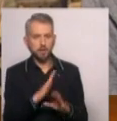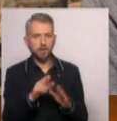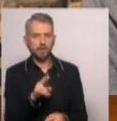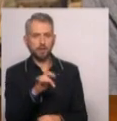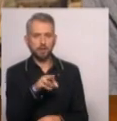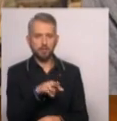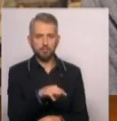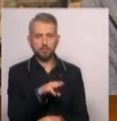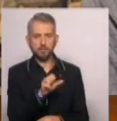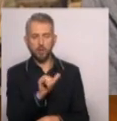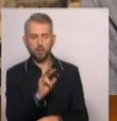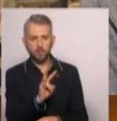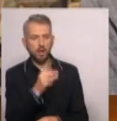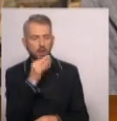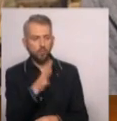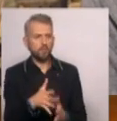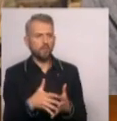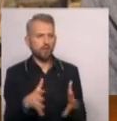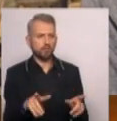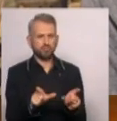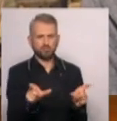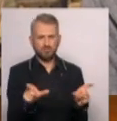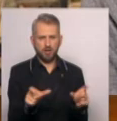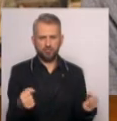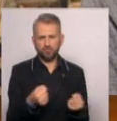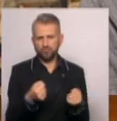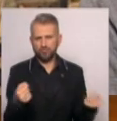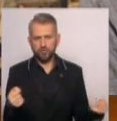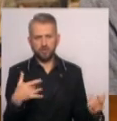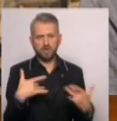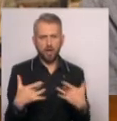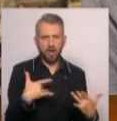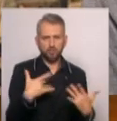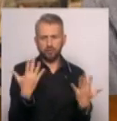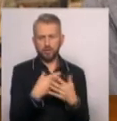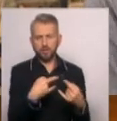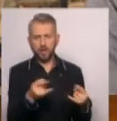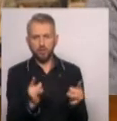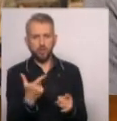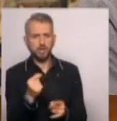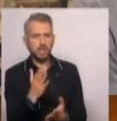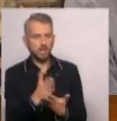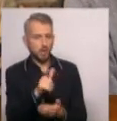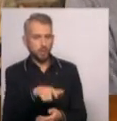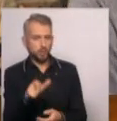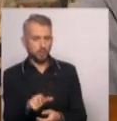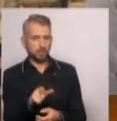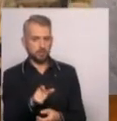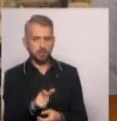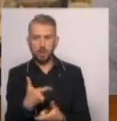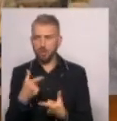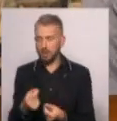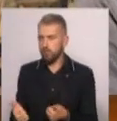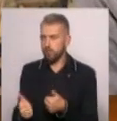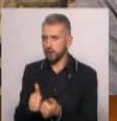а будь-якого великого шопінг-молу, там, чи театру, чи кінотеатру, де є люди, які де поряд знаходиться спальний